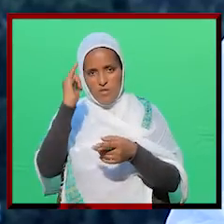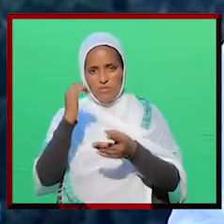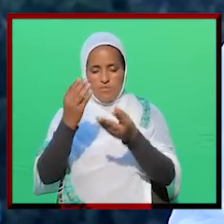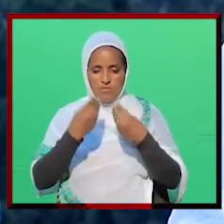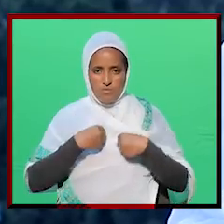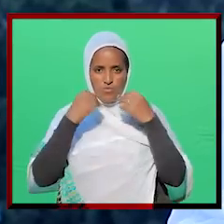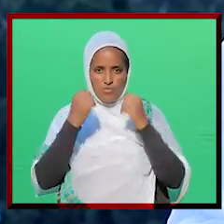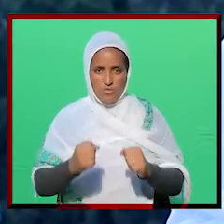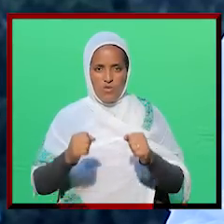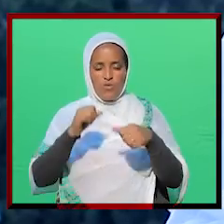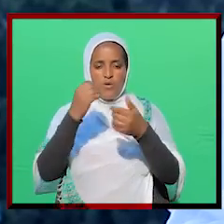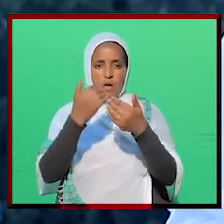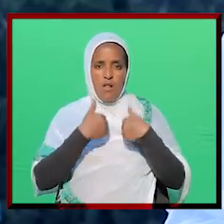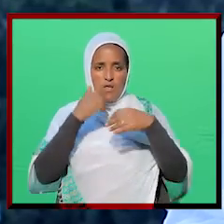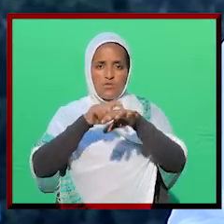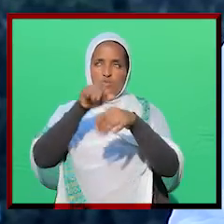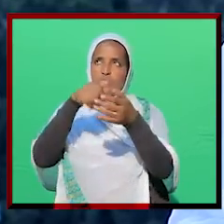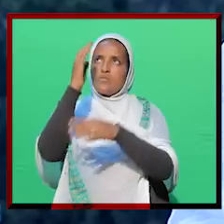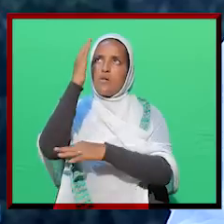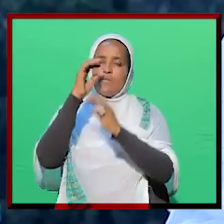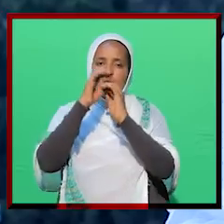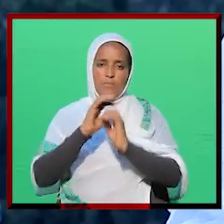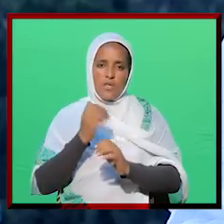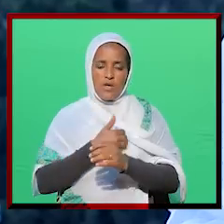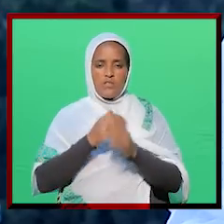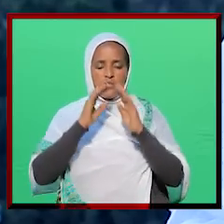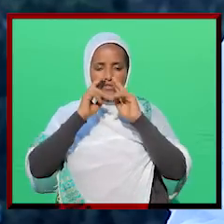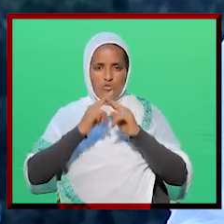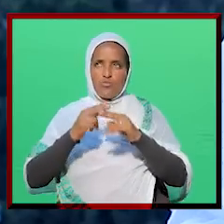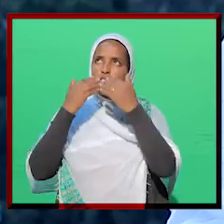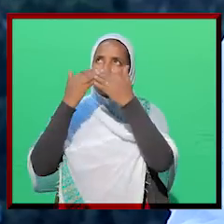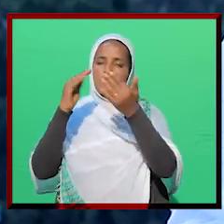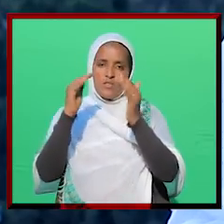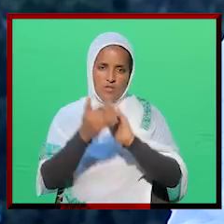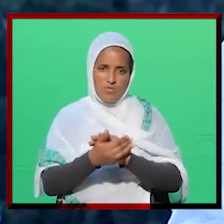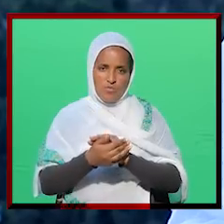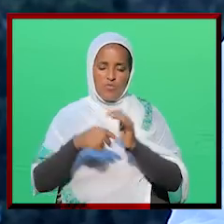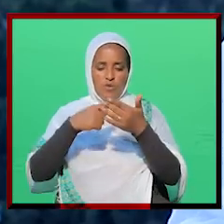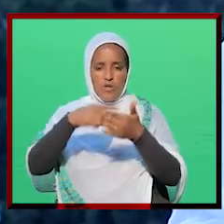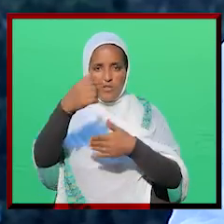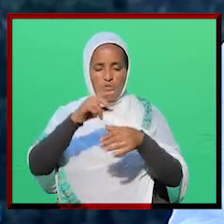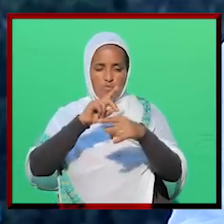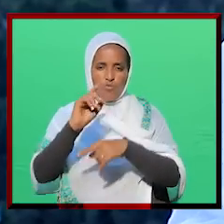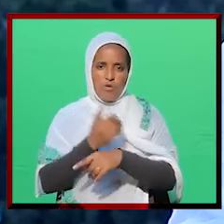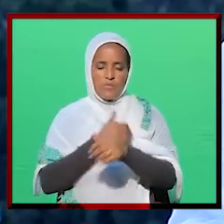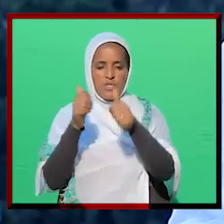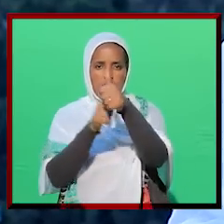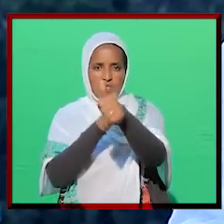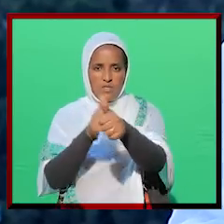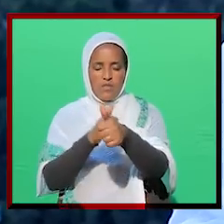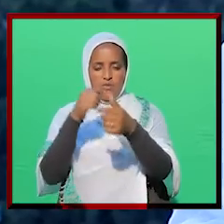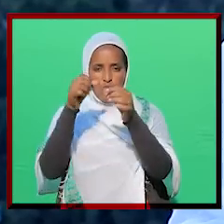ጥቆማችሁን ልታደርሱን ትችላላችሁ። ስለነበረን ጊዜ ሁሉ እግዚአብሔር አምላካችን ስሙ የተመሰገነ ይሁን። ቀጣዩ